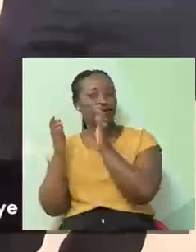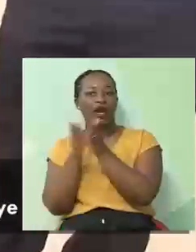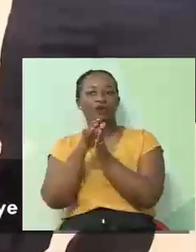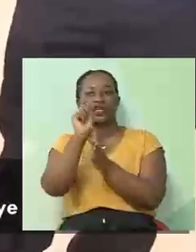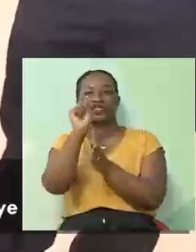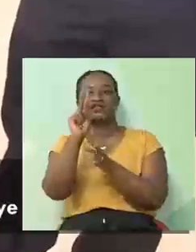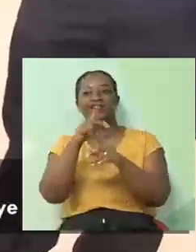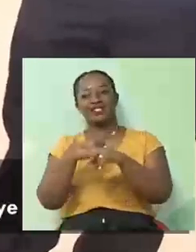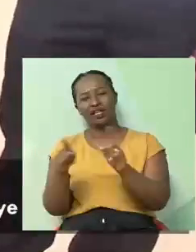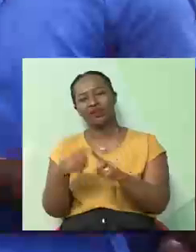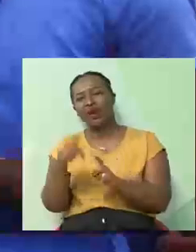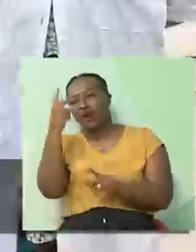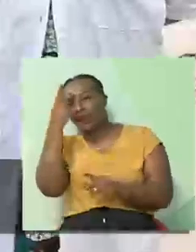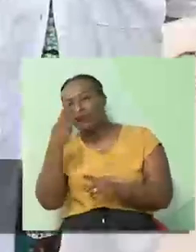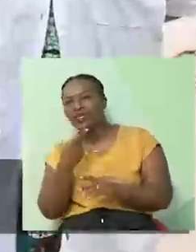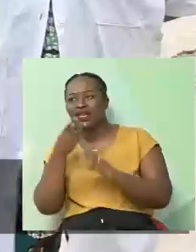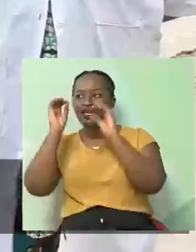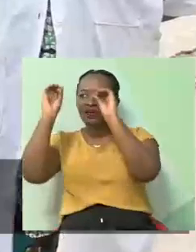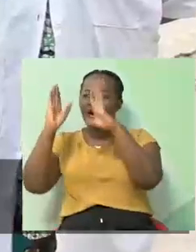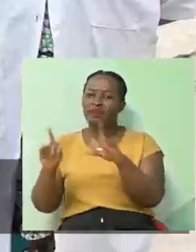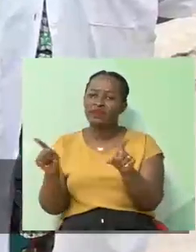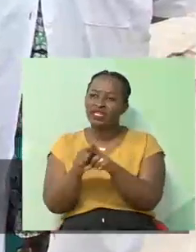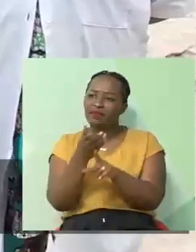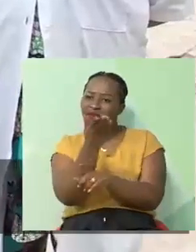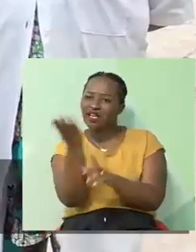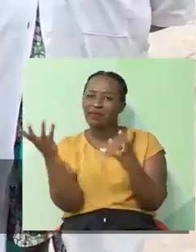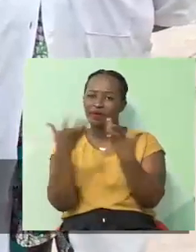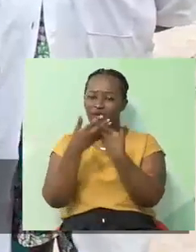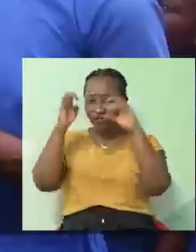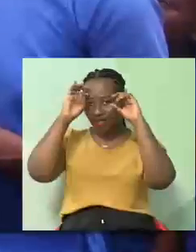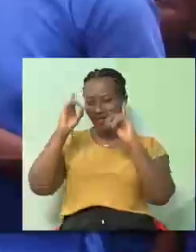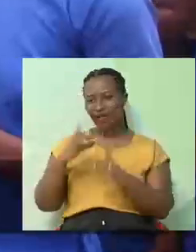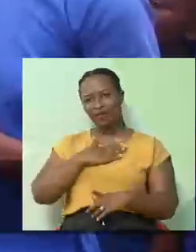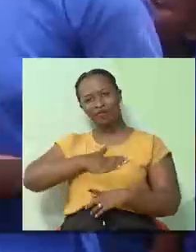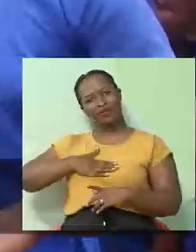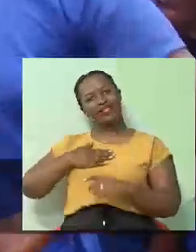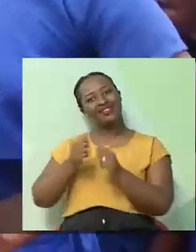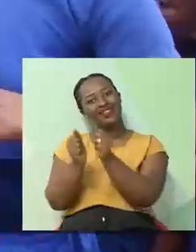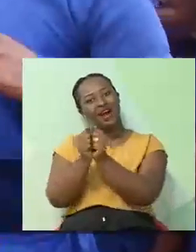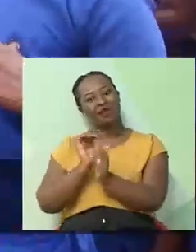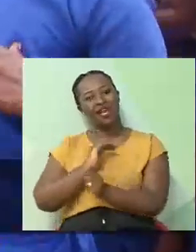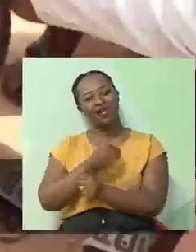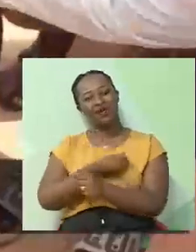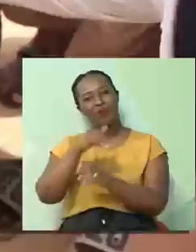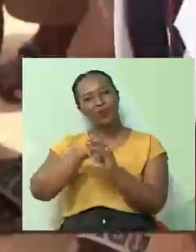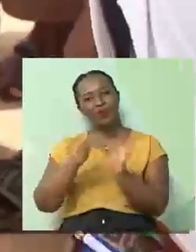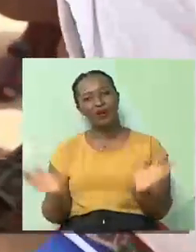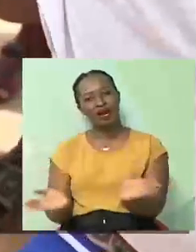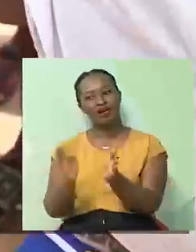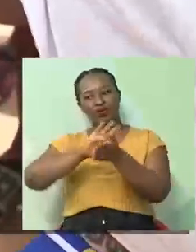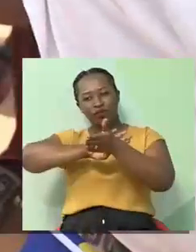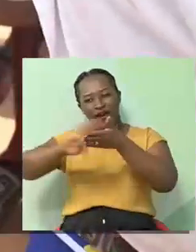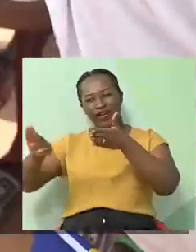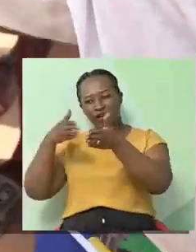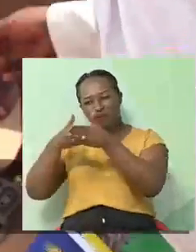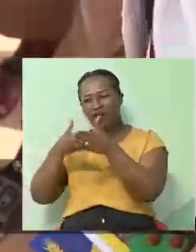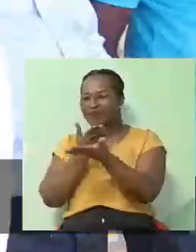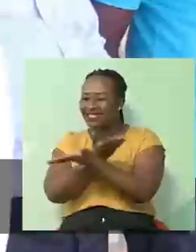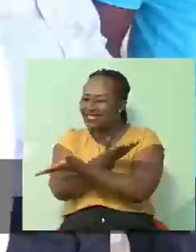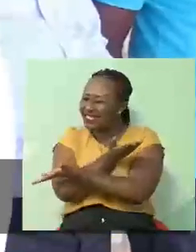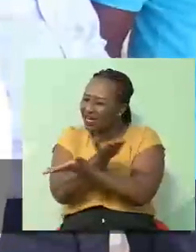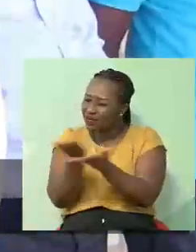maradiyo n'amateleviziyo atandukanye. Babyeyi barezi namwe mufite aho muhurira n'uburezi, muzabane natwe muri ubu bukangurambaga, bityo tuvaneho